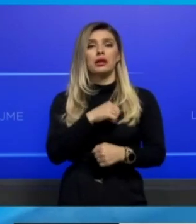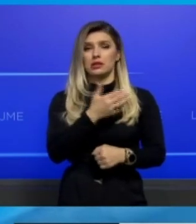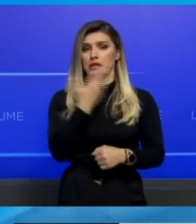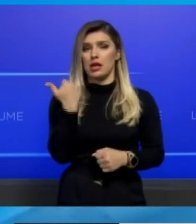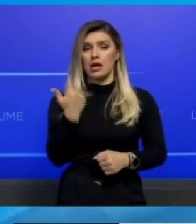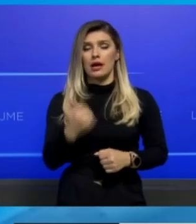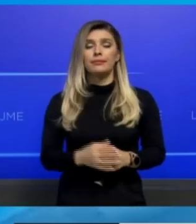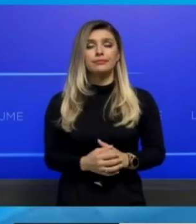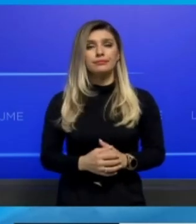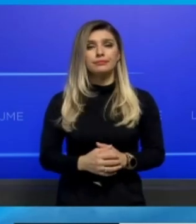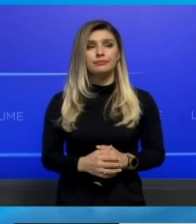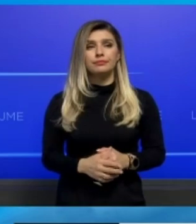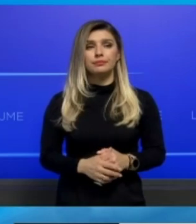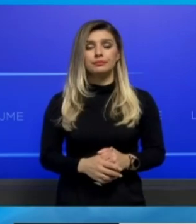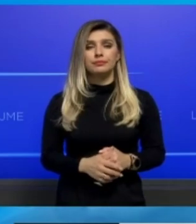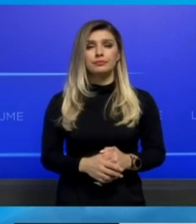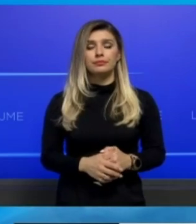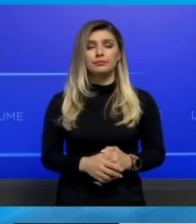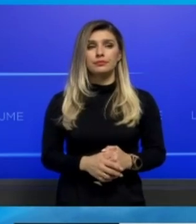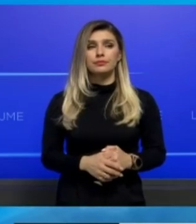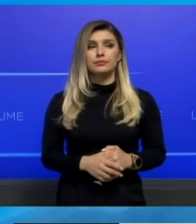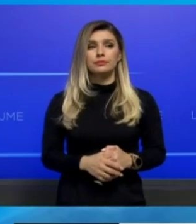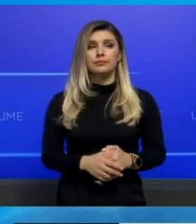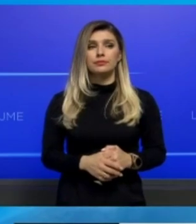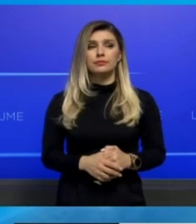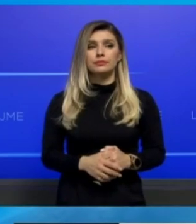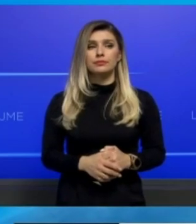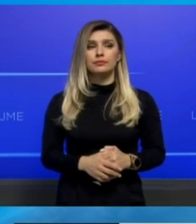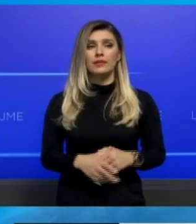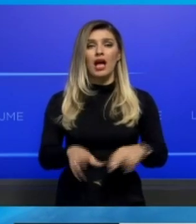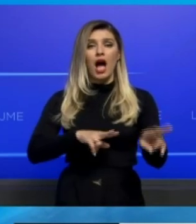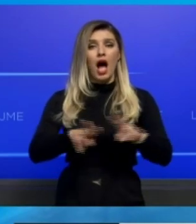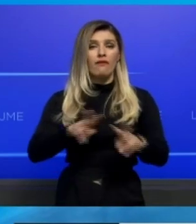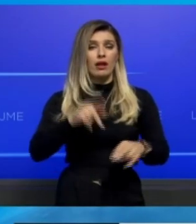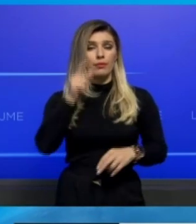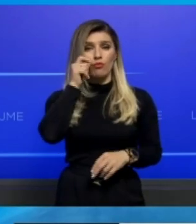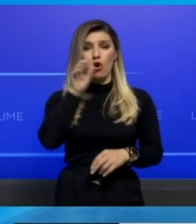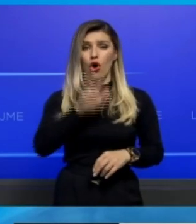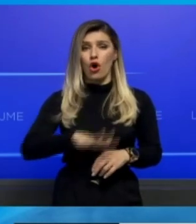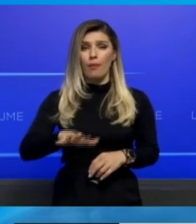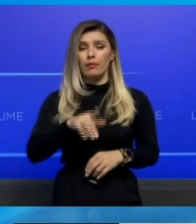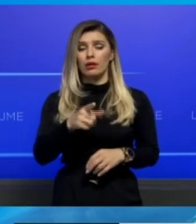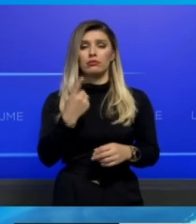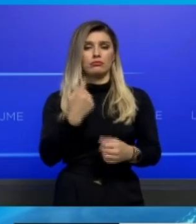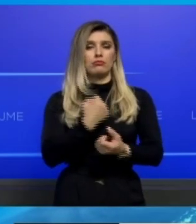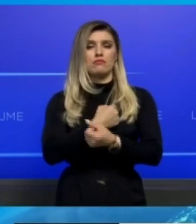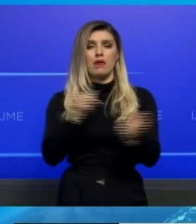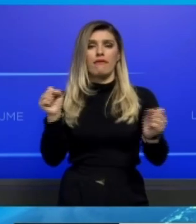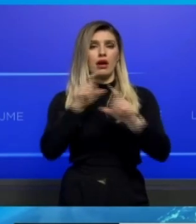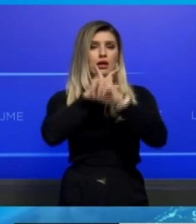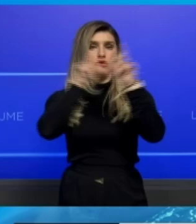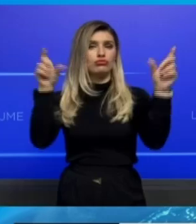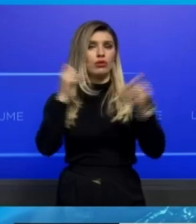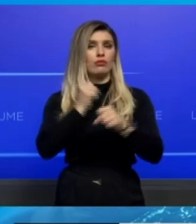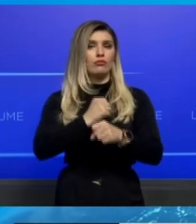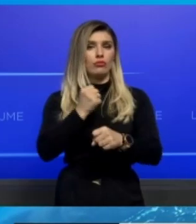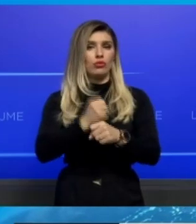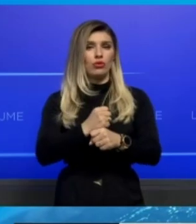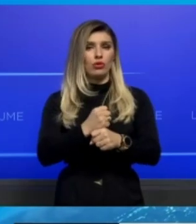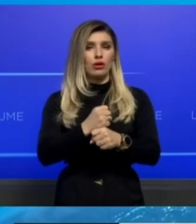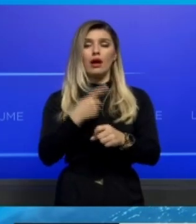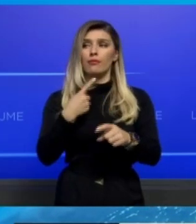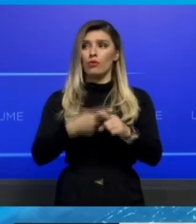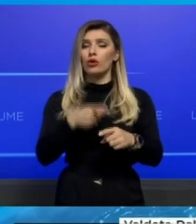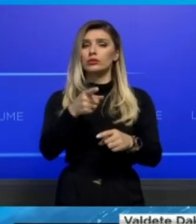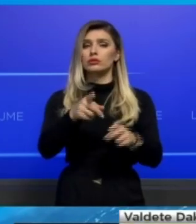gatishmëri. Ombës personi është institucioni i pavarur dhe në ndërmjet tjerash